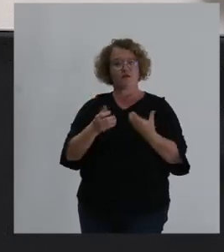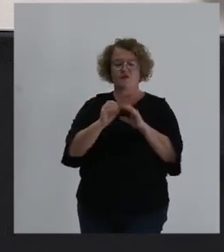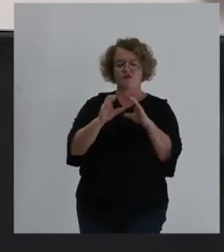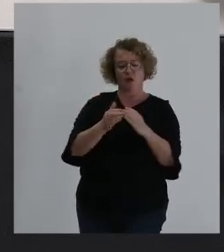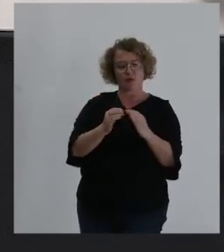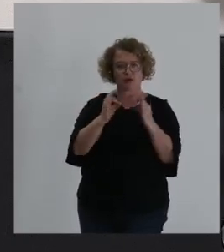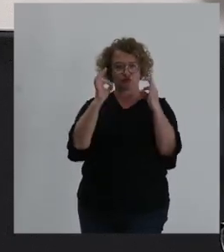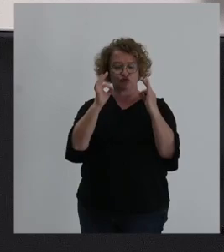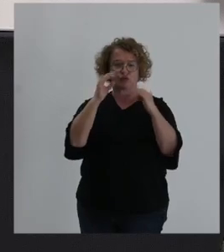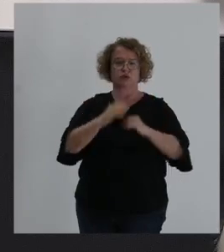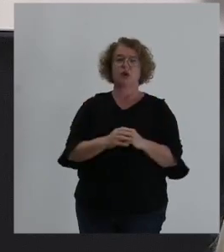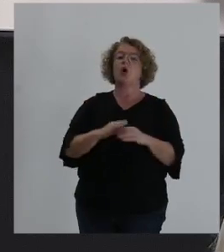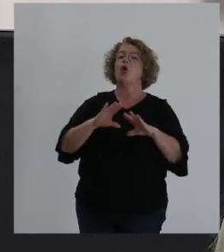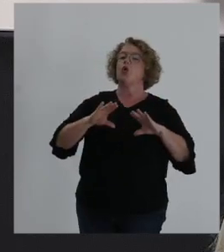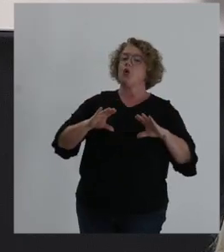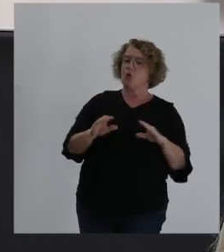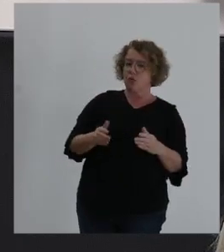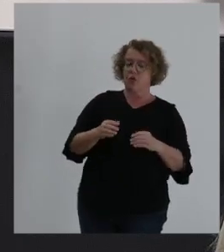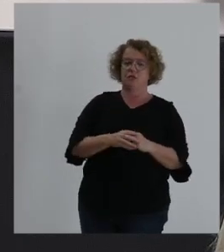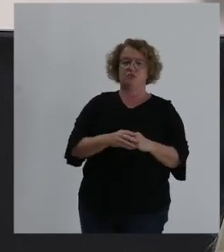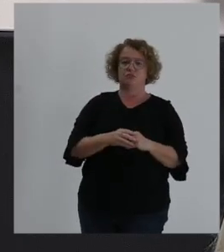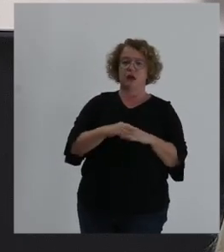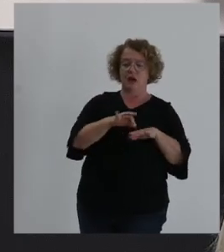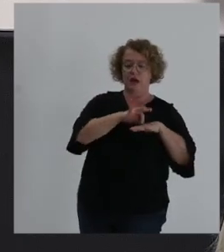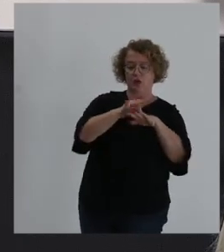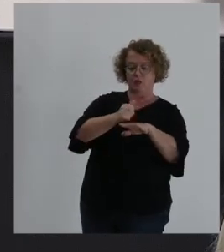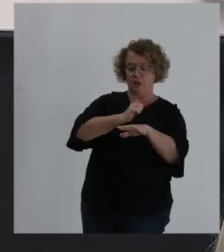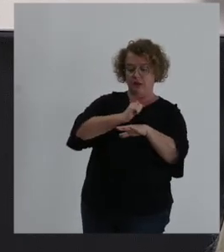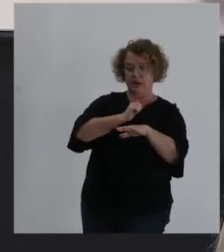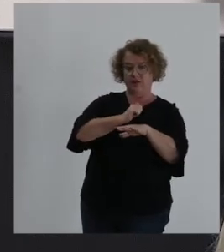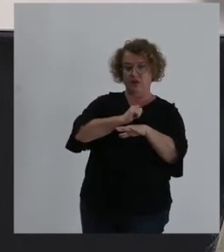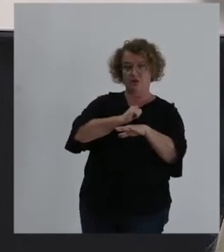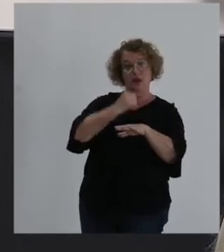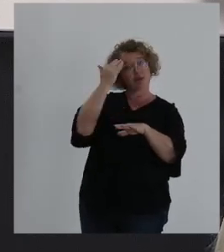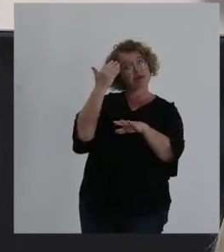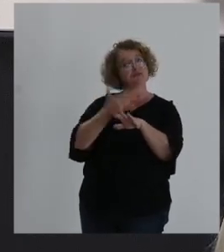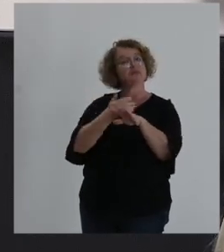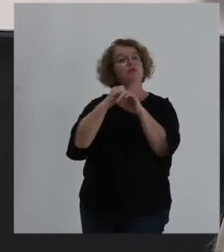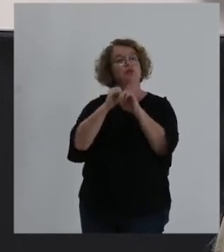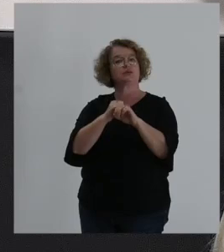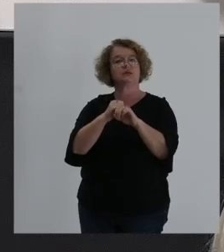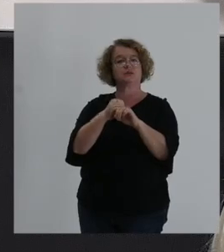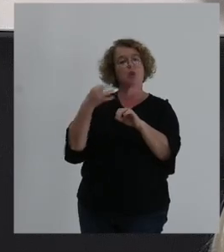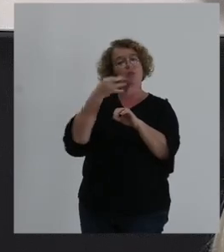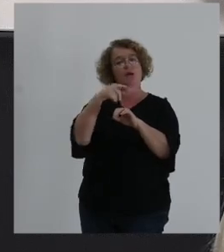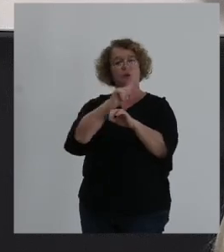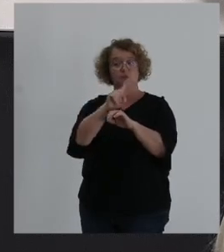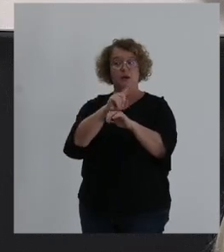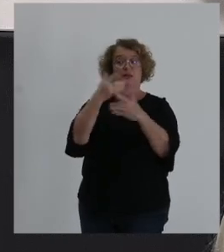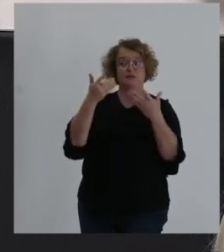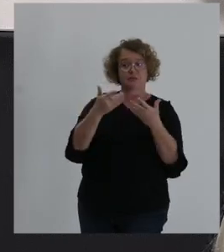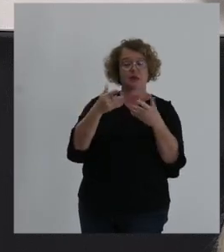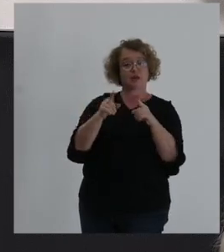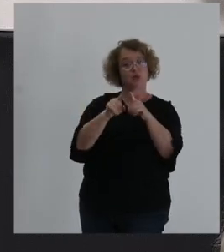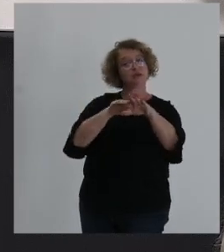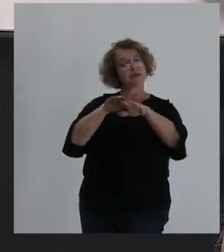formations. Cela passe par un renforcement de l'accompagnement individuel dès que c'est possible. Je ne dis pas que ça l'est toujours. Et nous nous appuierons sur un certain